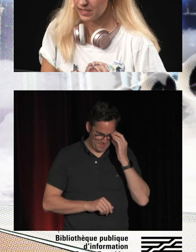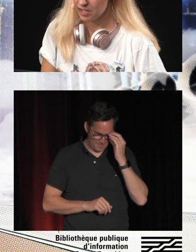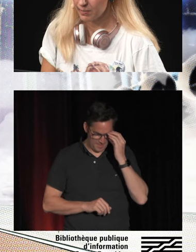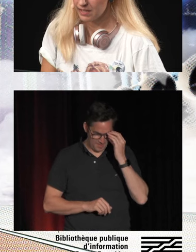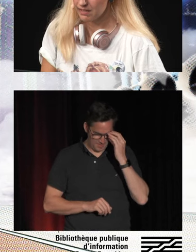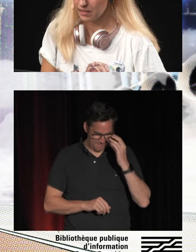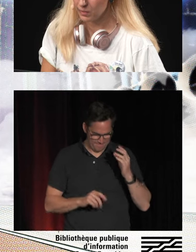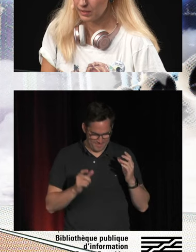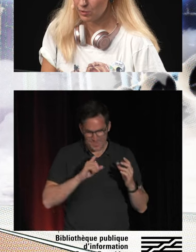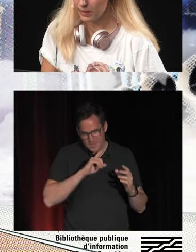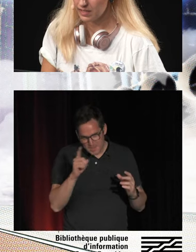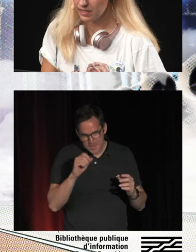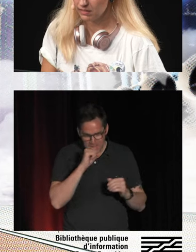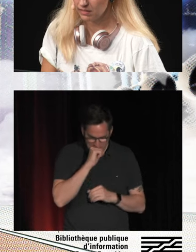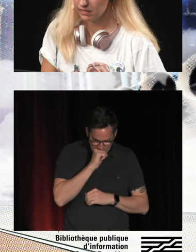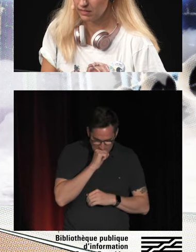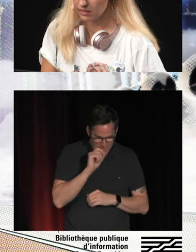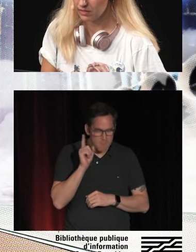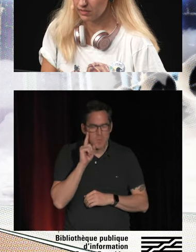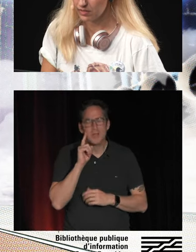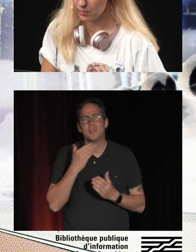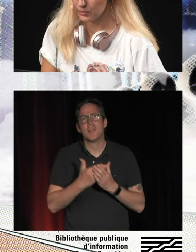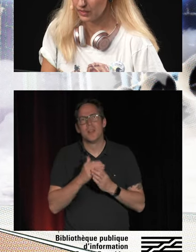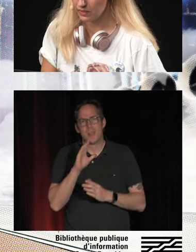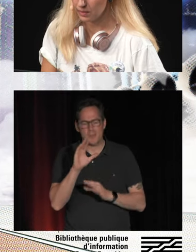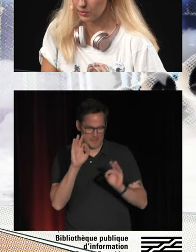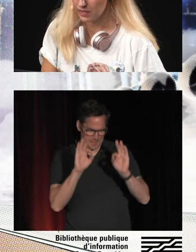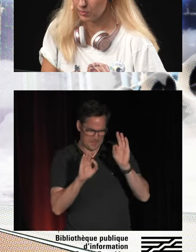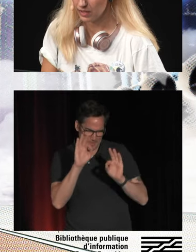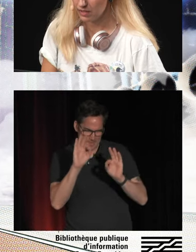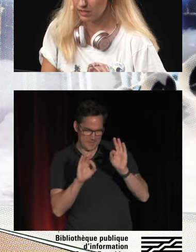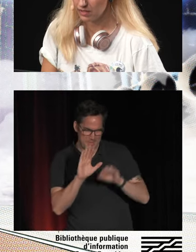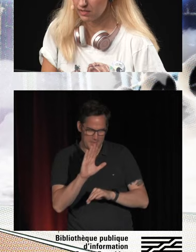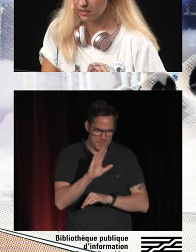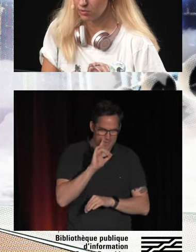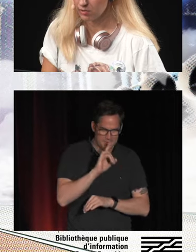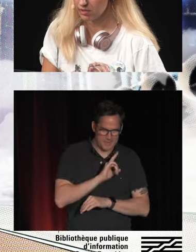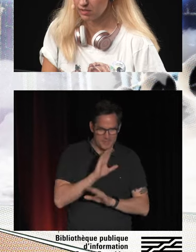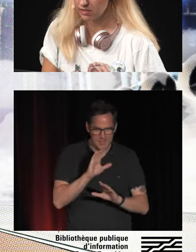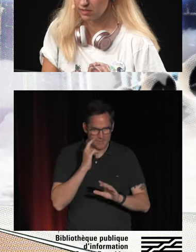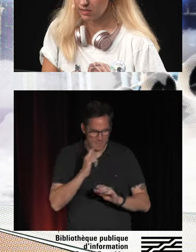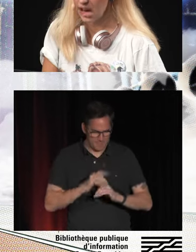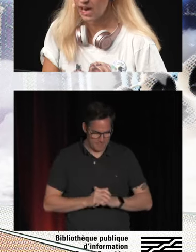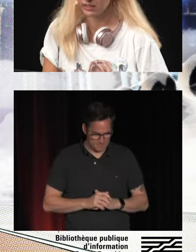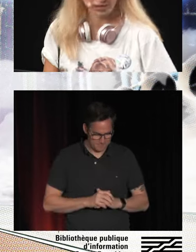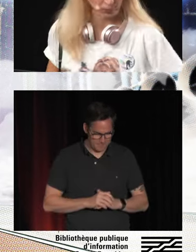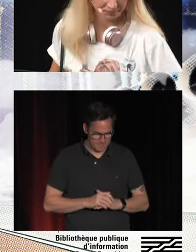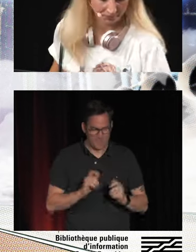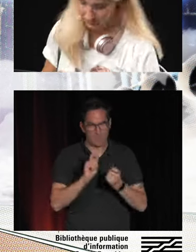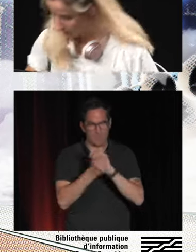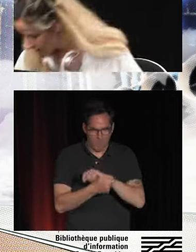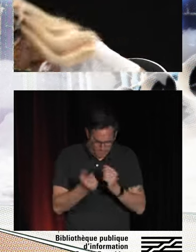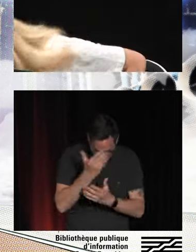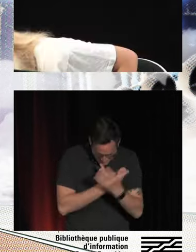Bah non, ça j'aime pas, ça me met nulle part ça. Attends, ça peut-être c'est bien. Ça c'est cool. Ah ! C'est